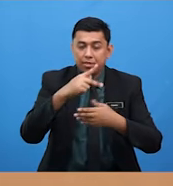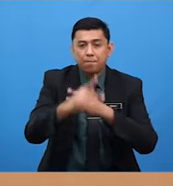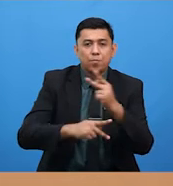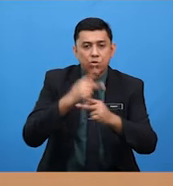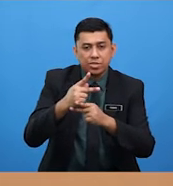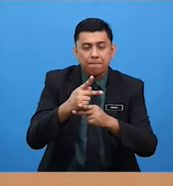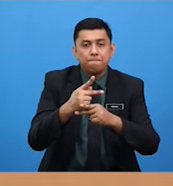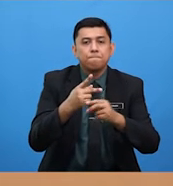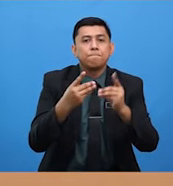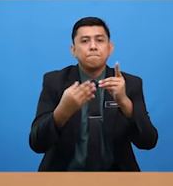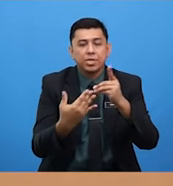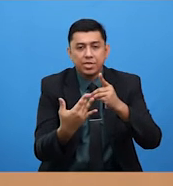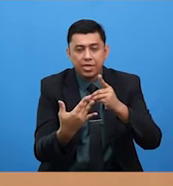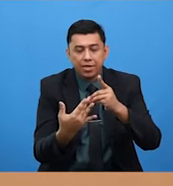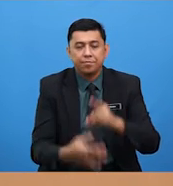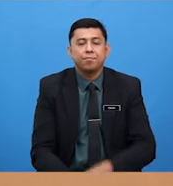proses pendidihan.